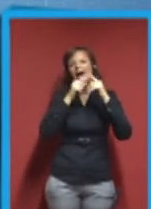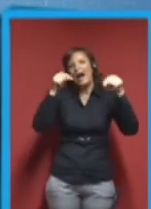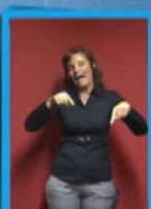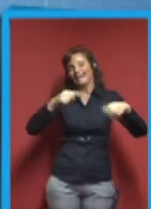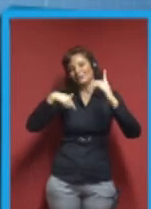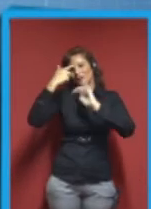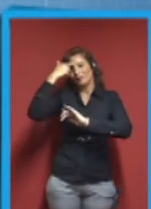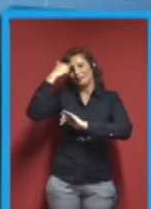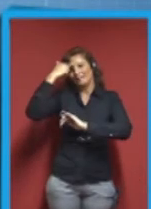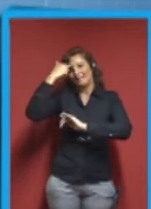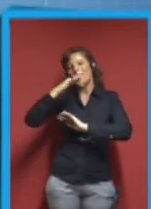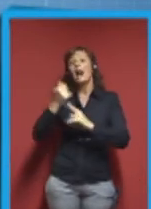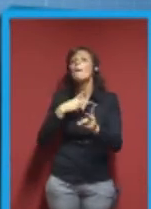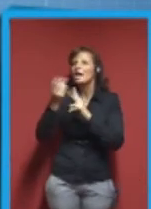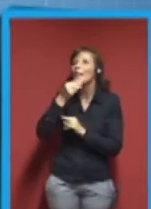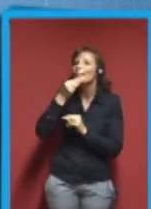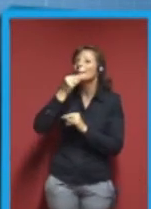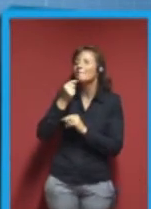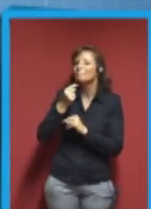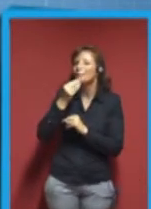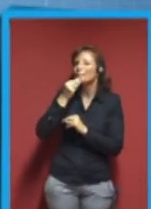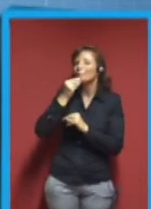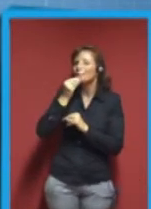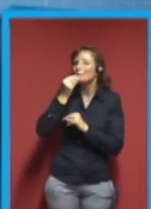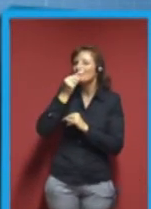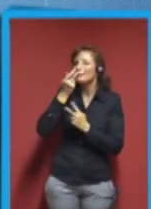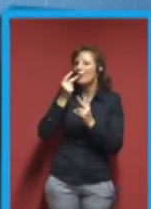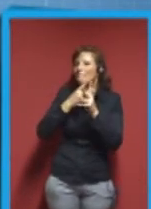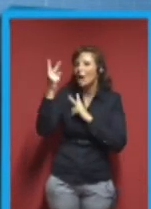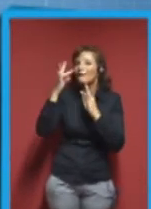che. Allora, assaggialo, dimmi che ne pensi. Questo è un